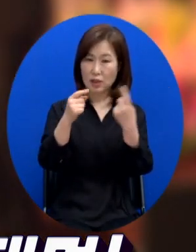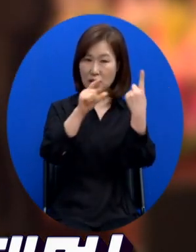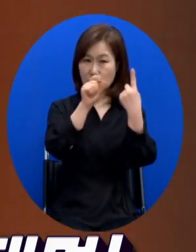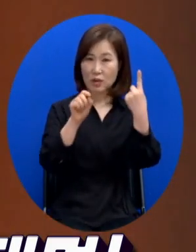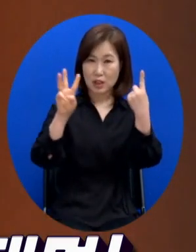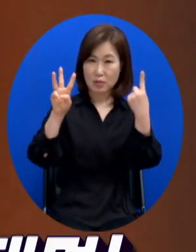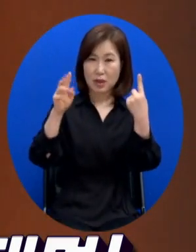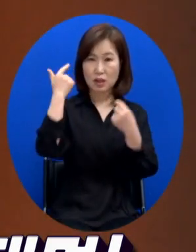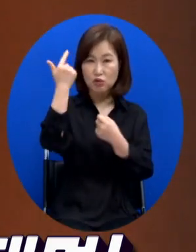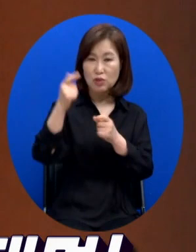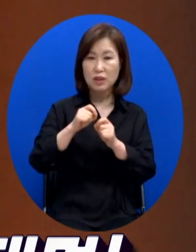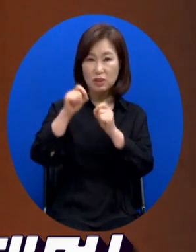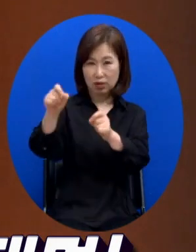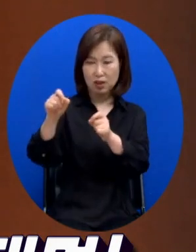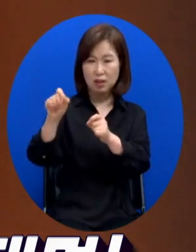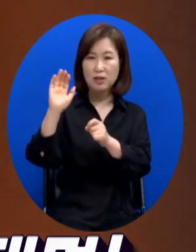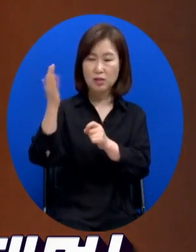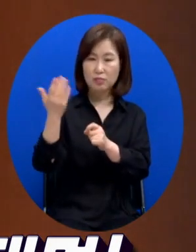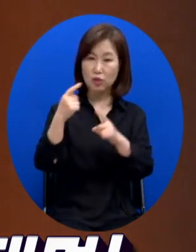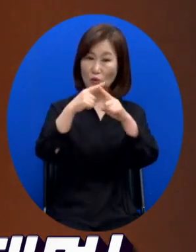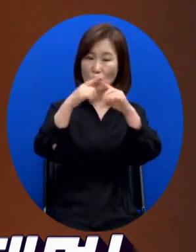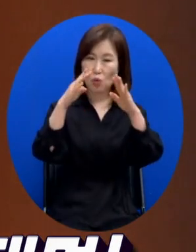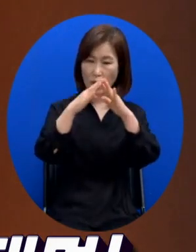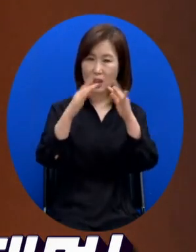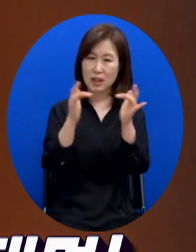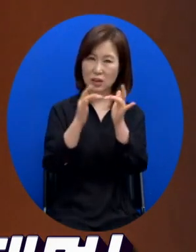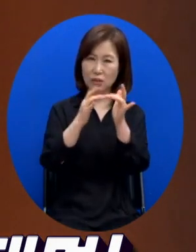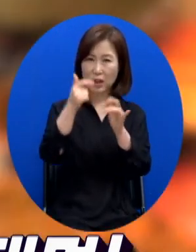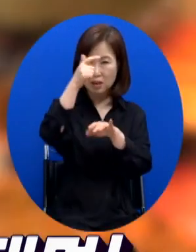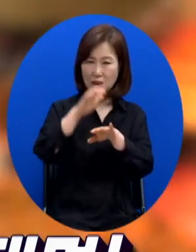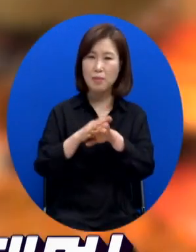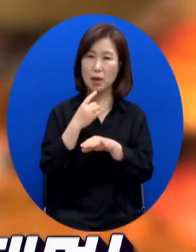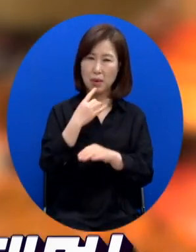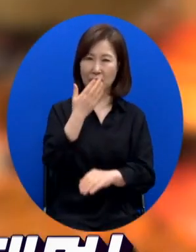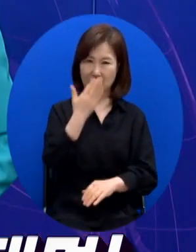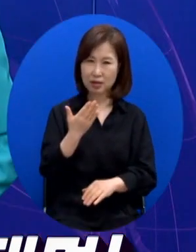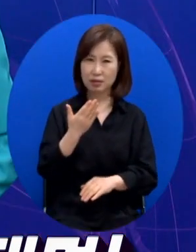더 연장하기로 했습니다. 교회는 비대면 예배만 드릴 수 있습니다.